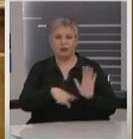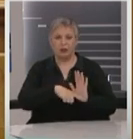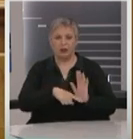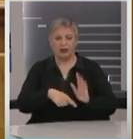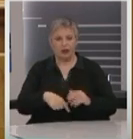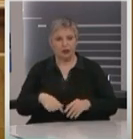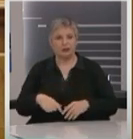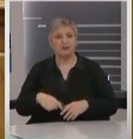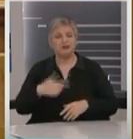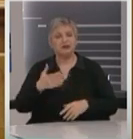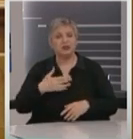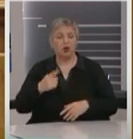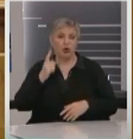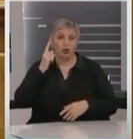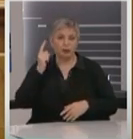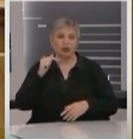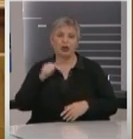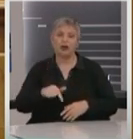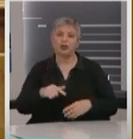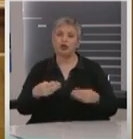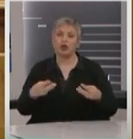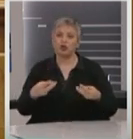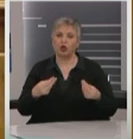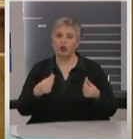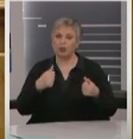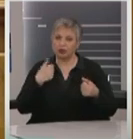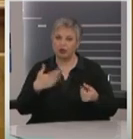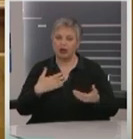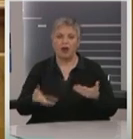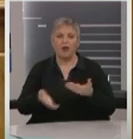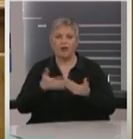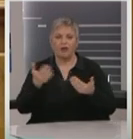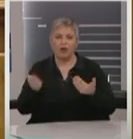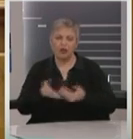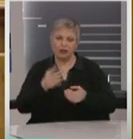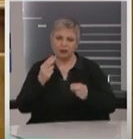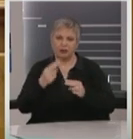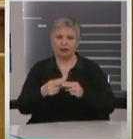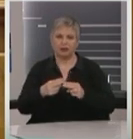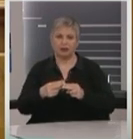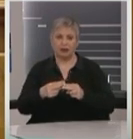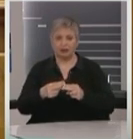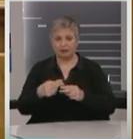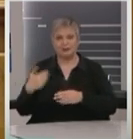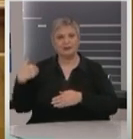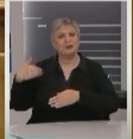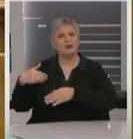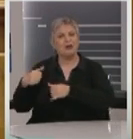καταλύτης στην διαδικασία παραγωγικής ανασυγκρότησης της χώρας. Υποβλήθηκαν μέσα σε λίγους